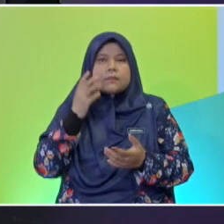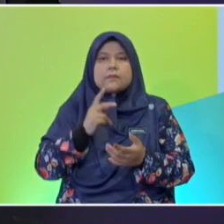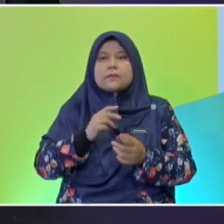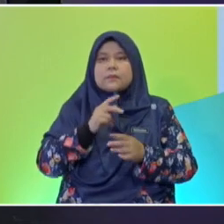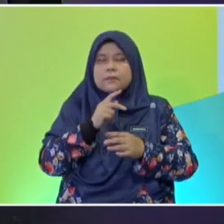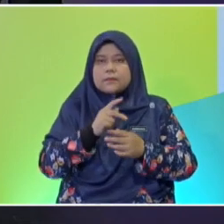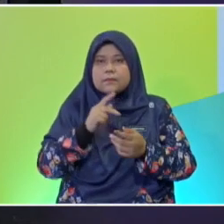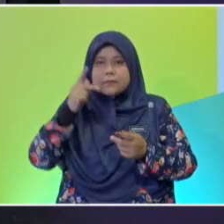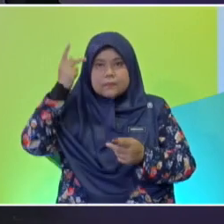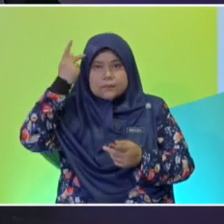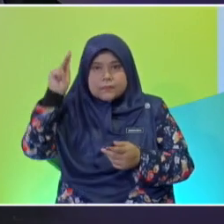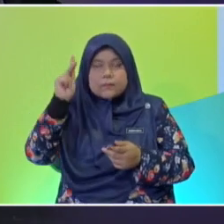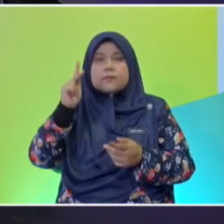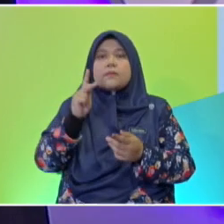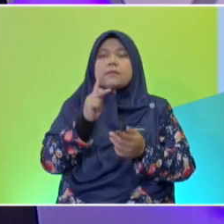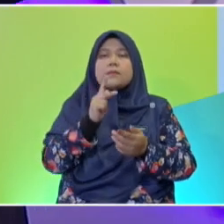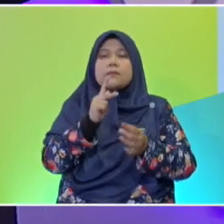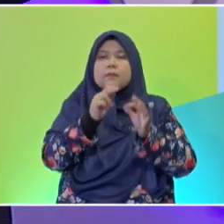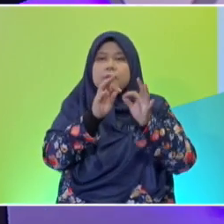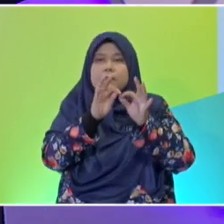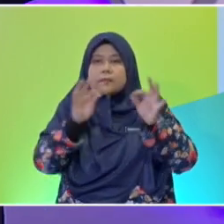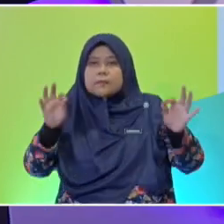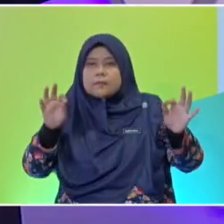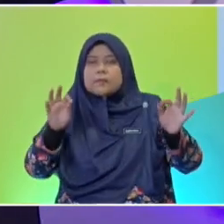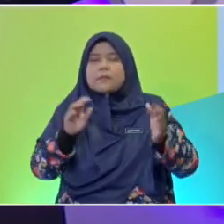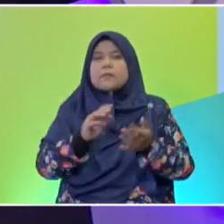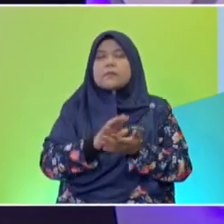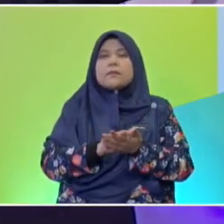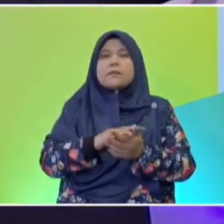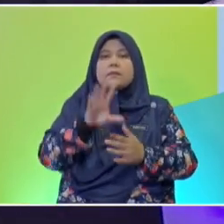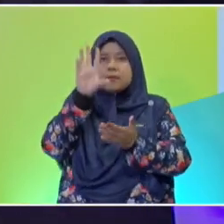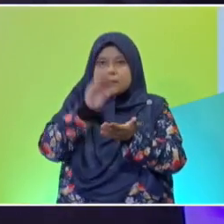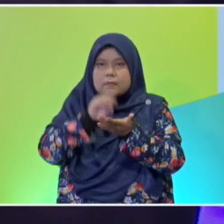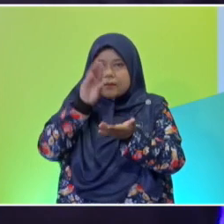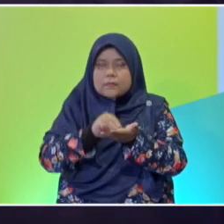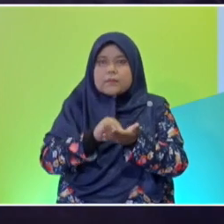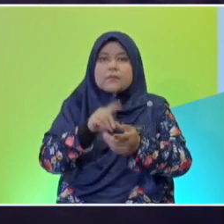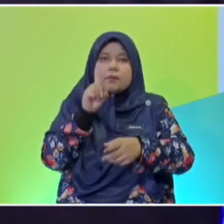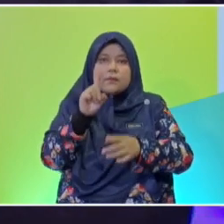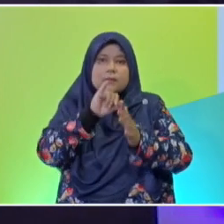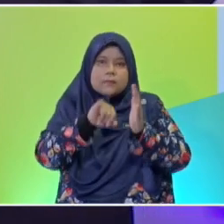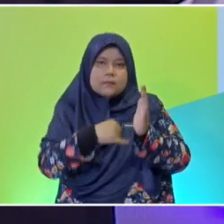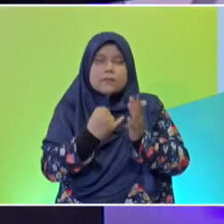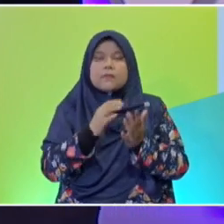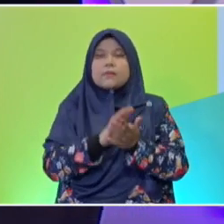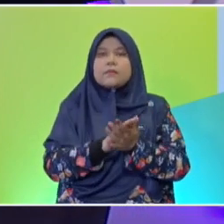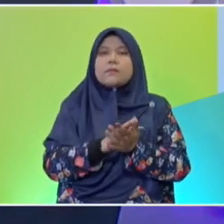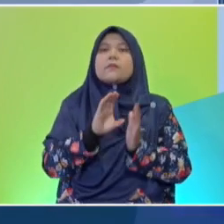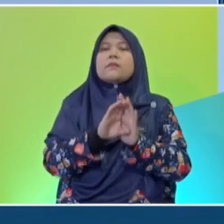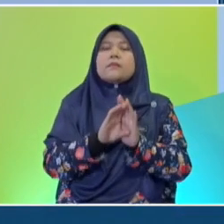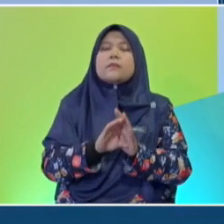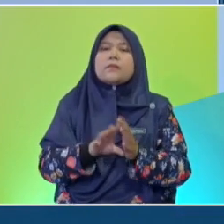Saya tidak langsung oke untuk mencari bilangan perkataan yang disalin dalam hasil 1 jam contohnya kalau kita lihat di sini katanya